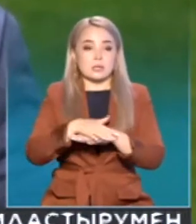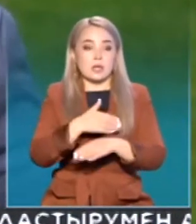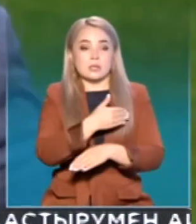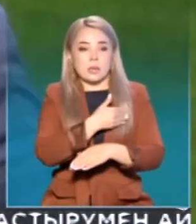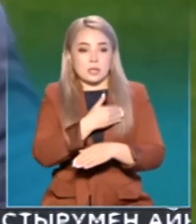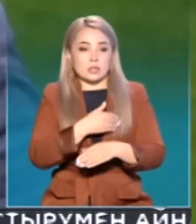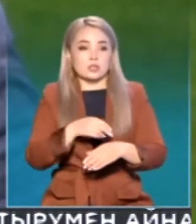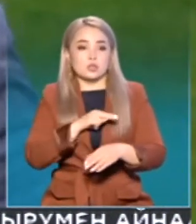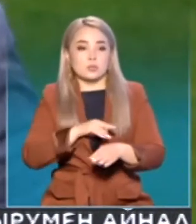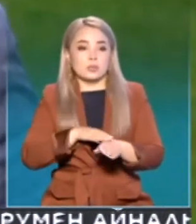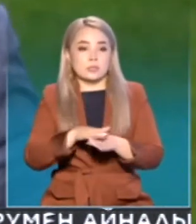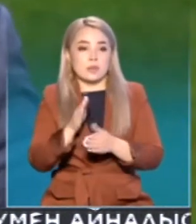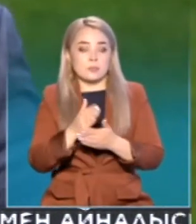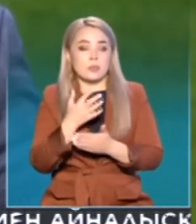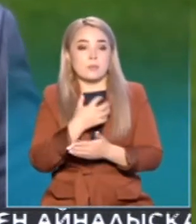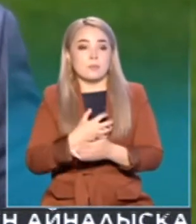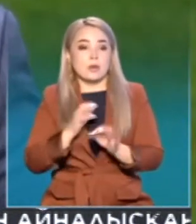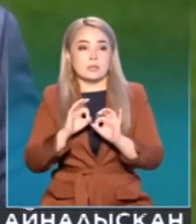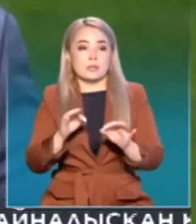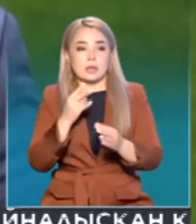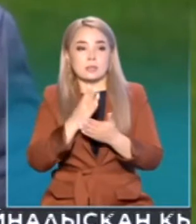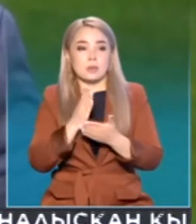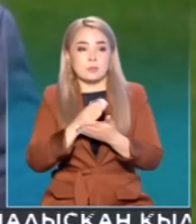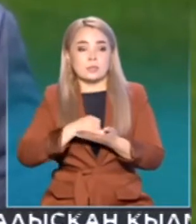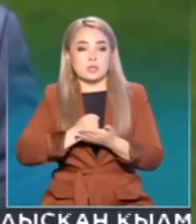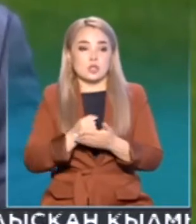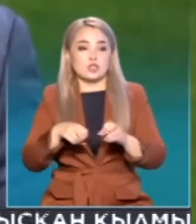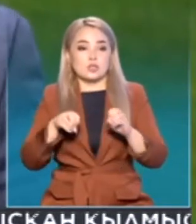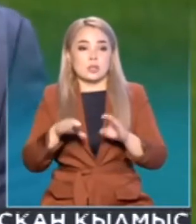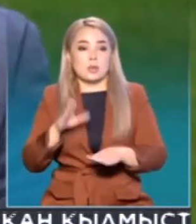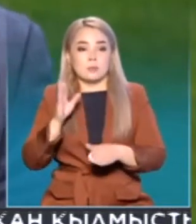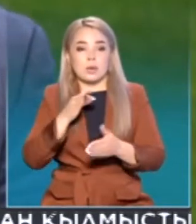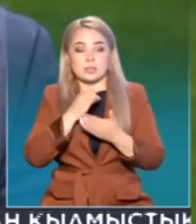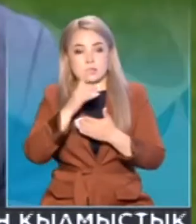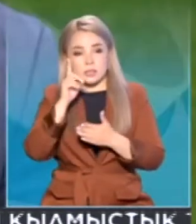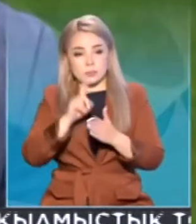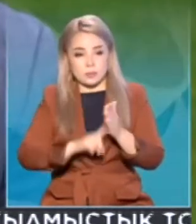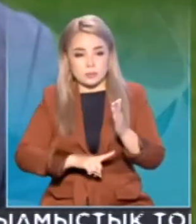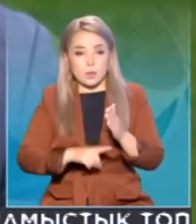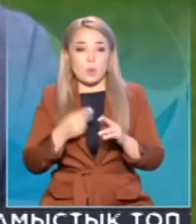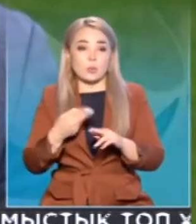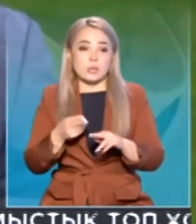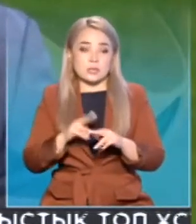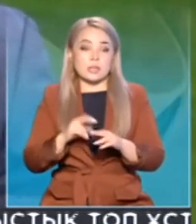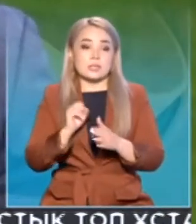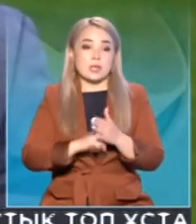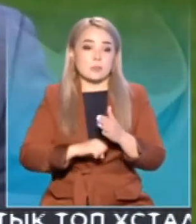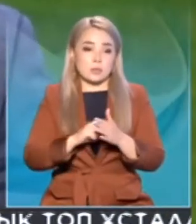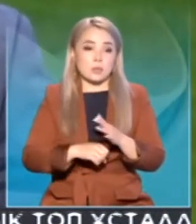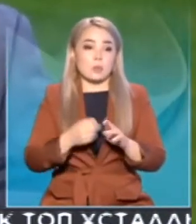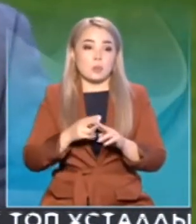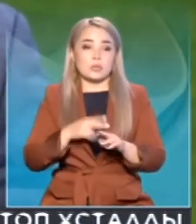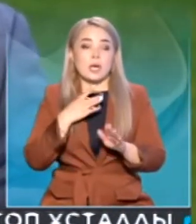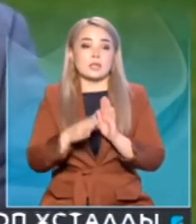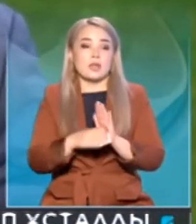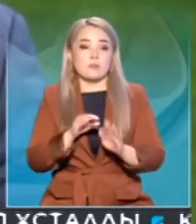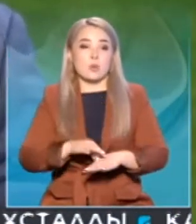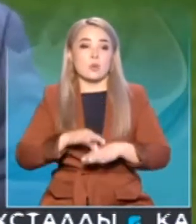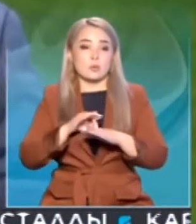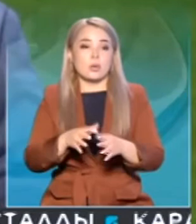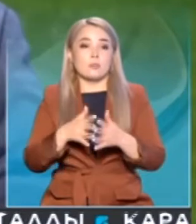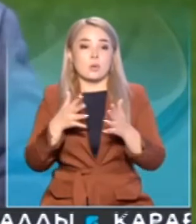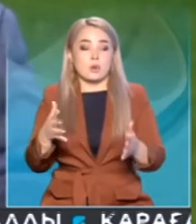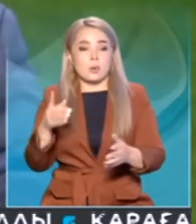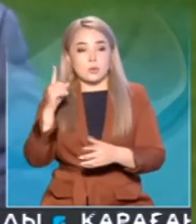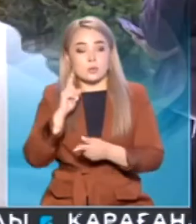үшін жұмыс жасауға негізгі түйінін шешіп береді деген сенімдеміз. Сол себепті бұл референдумнан күтетін